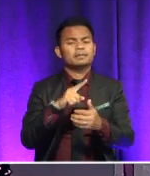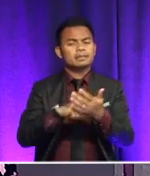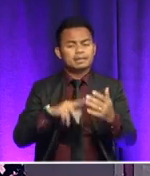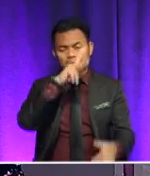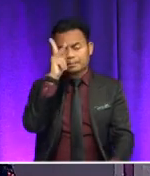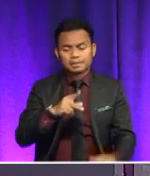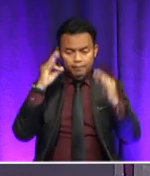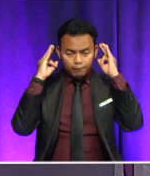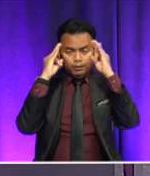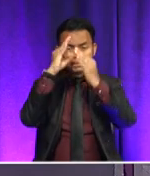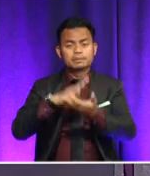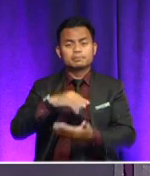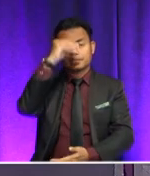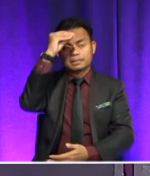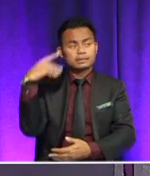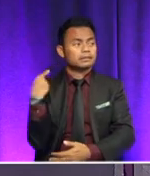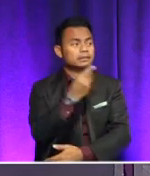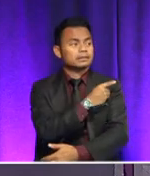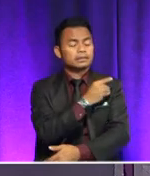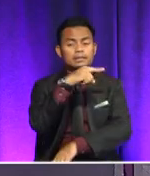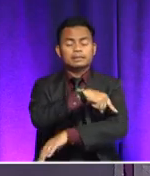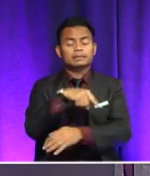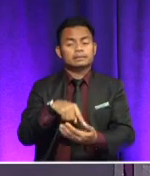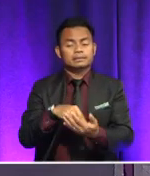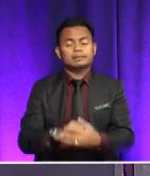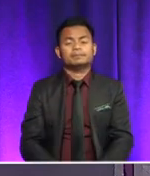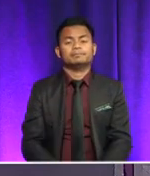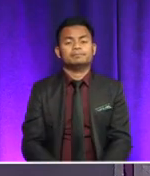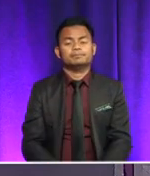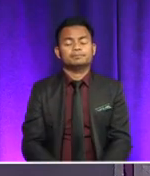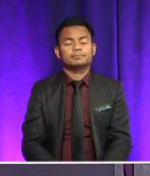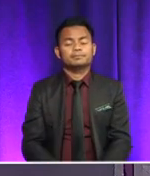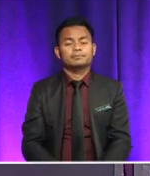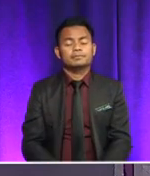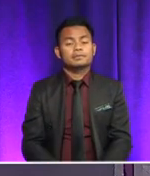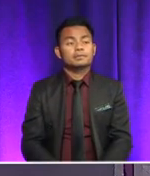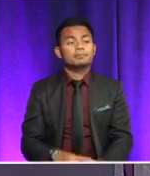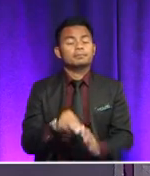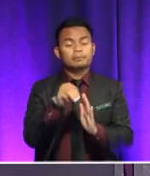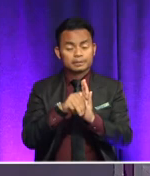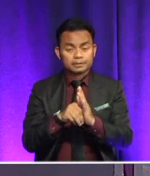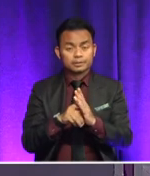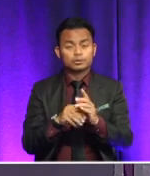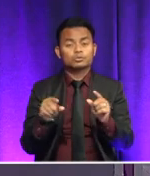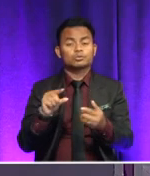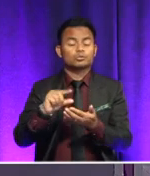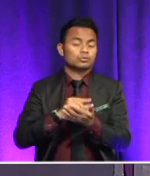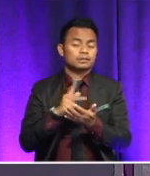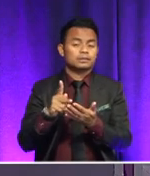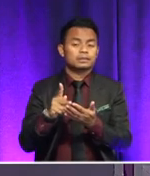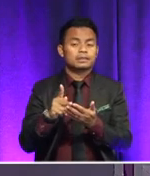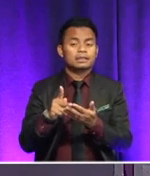pembelajaran kita hari ini yaitu memahami dan menggunakan ayat majmu yang betul mengikut konteks dan